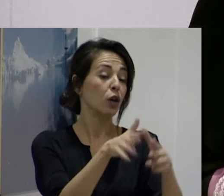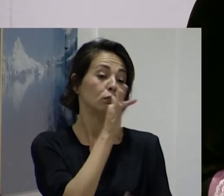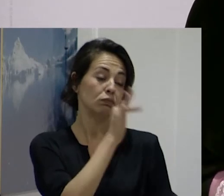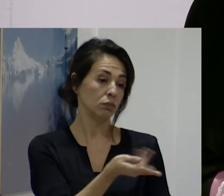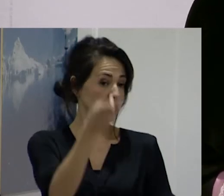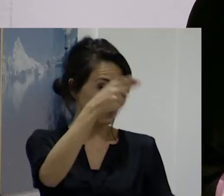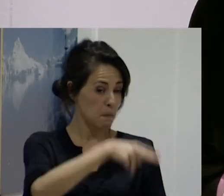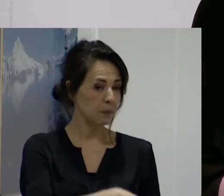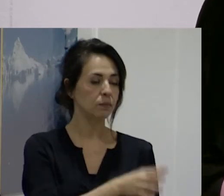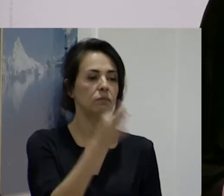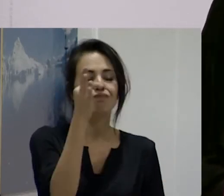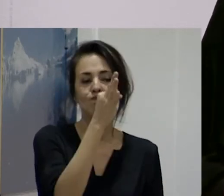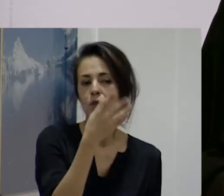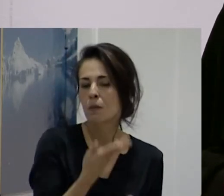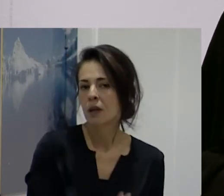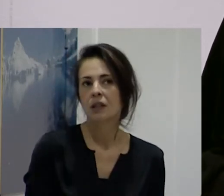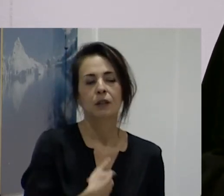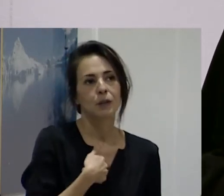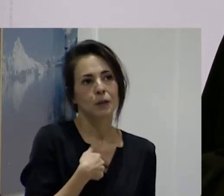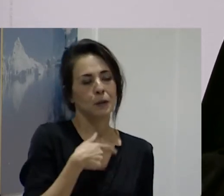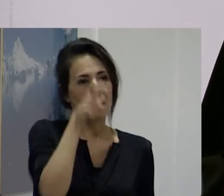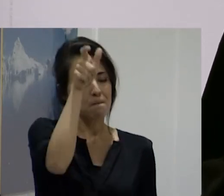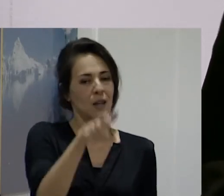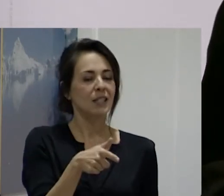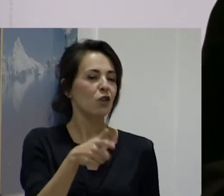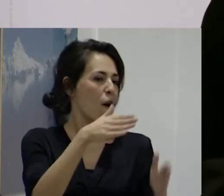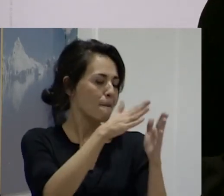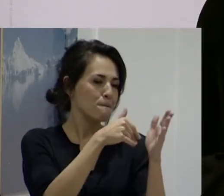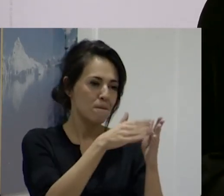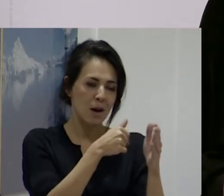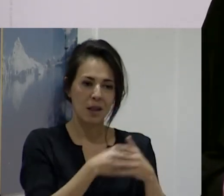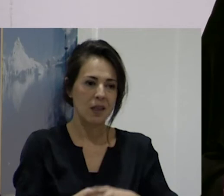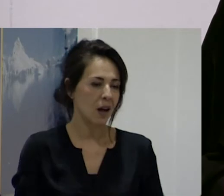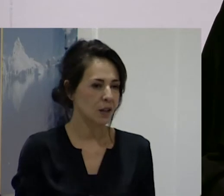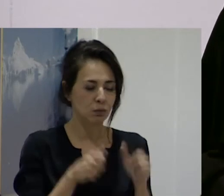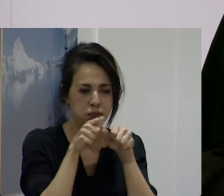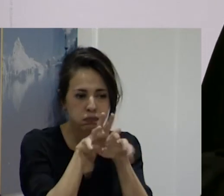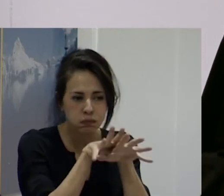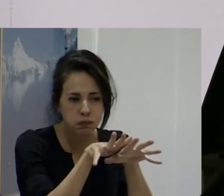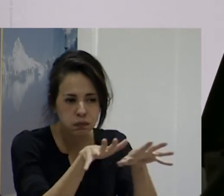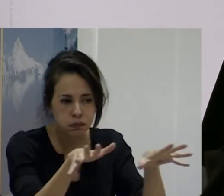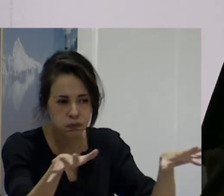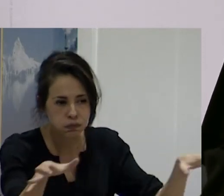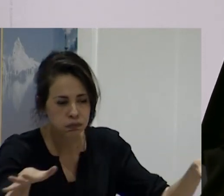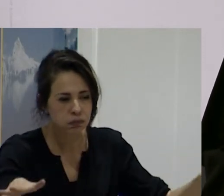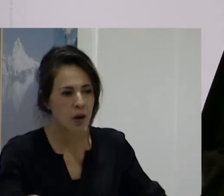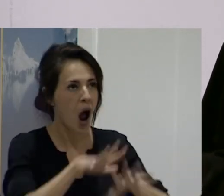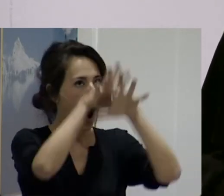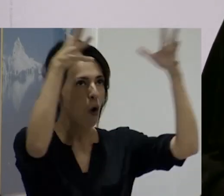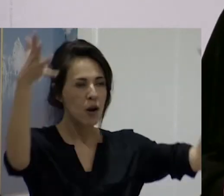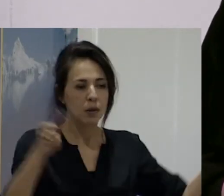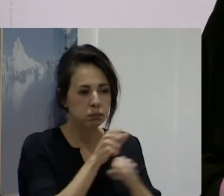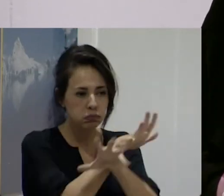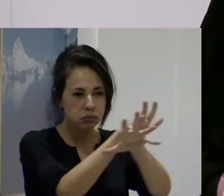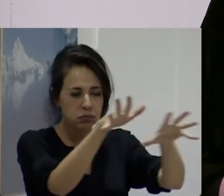Tomàs Llorenç és un dels nostres valencians amb projecció universal i això ens fa sentir orgullosos